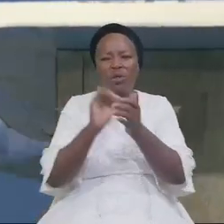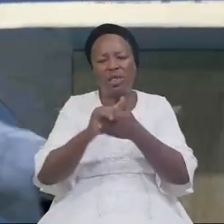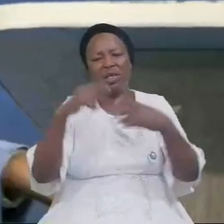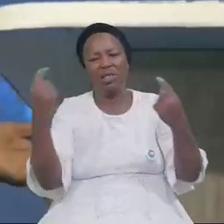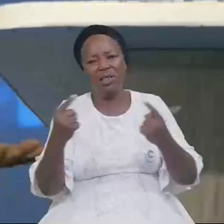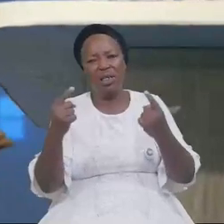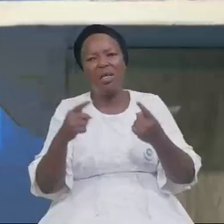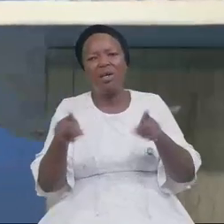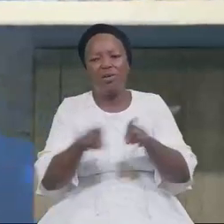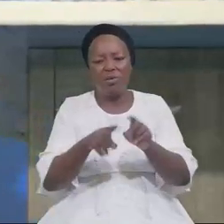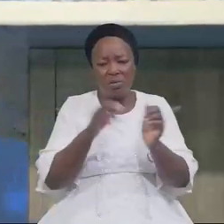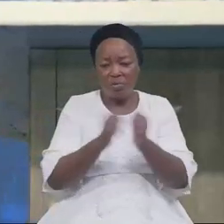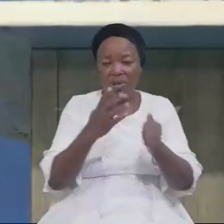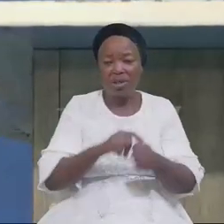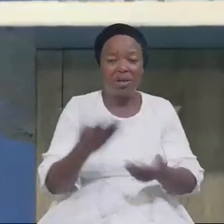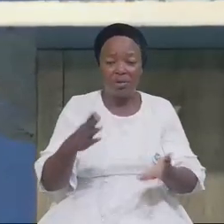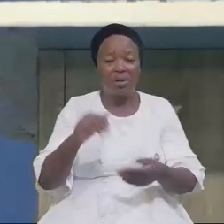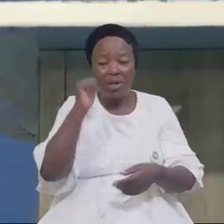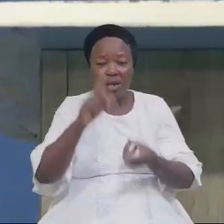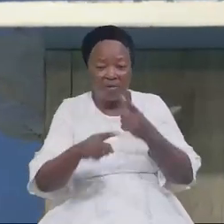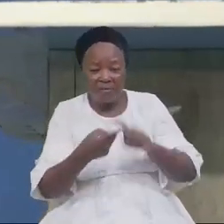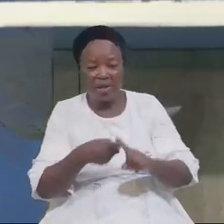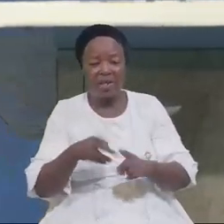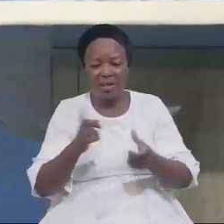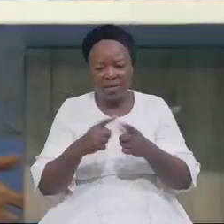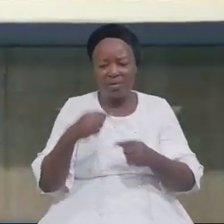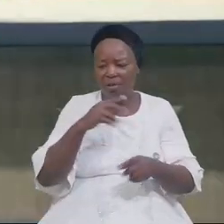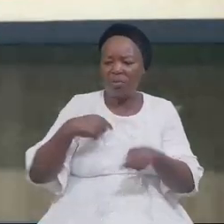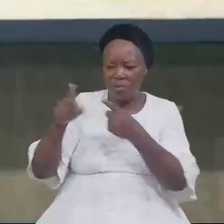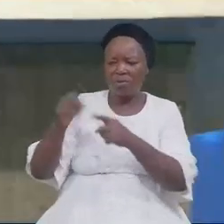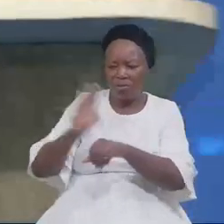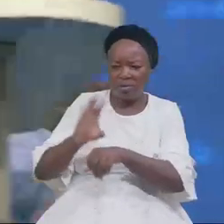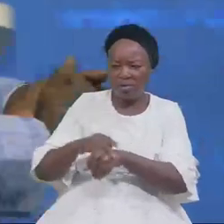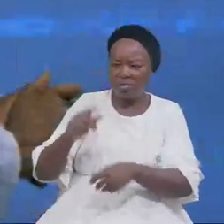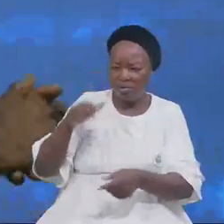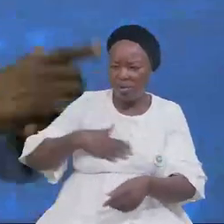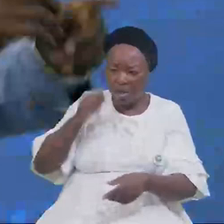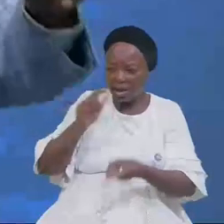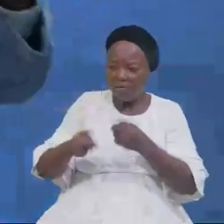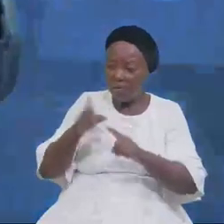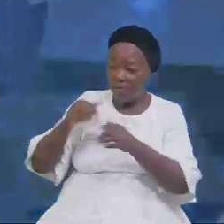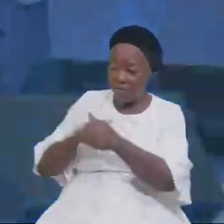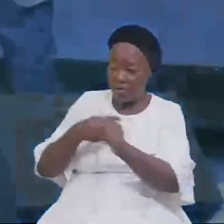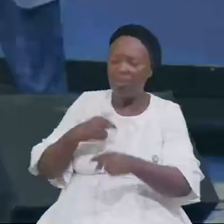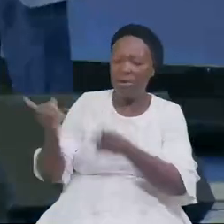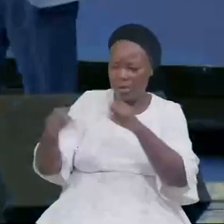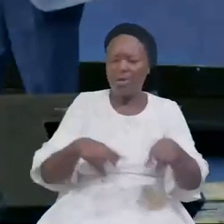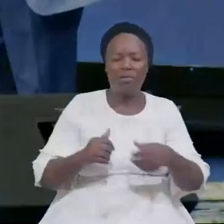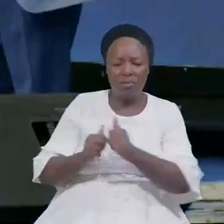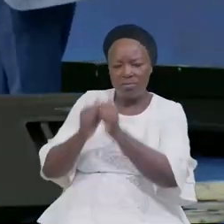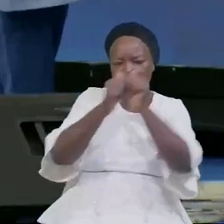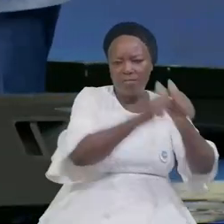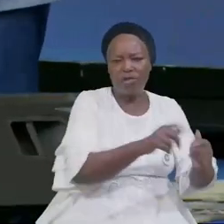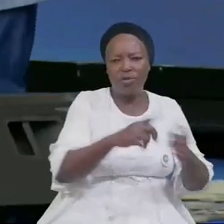les concubines, quand on va à l'église, concubine, vas-tu me suivre? Et on entre avec la concubine. Mais tu